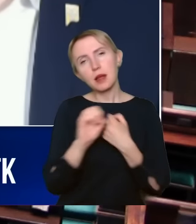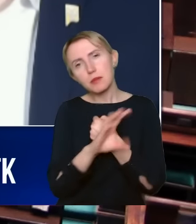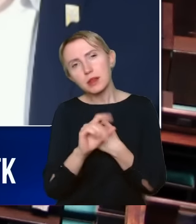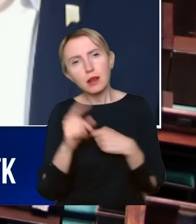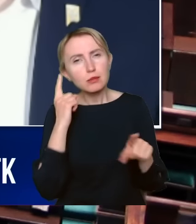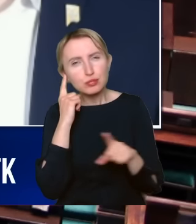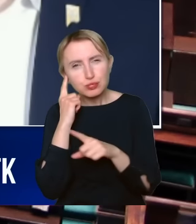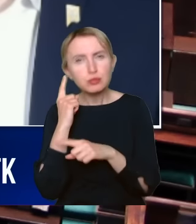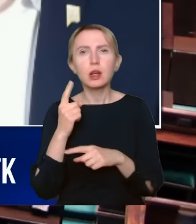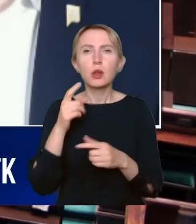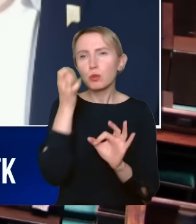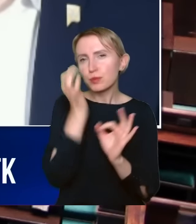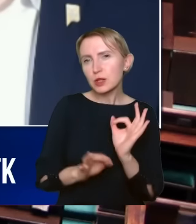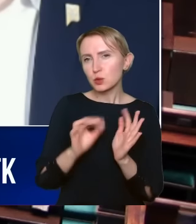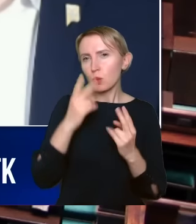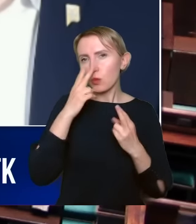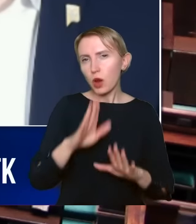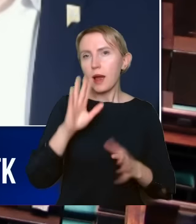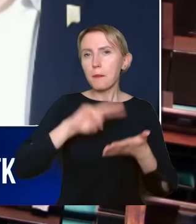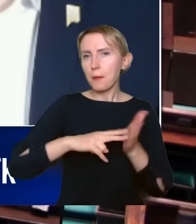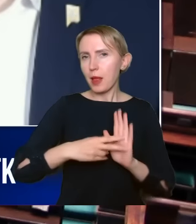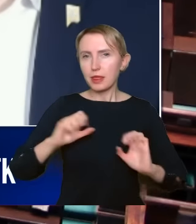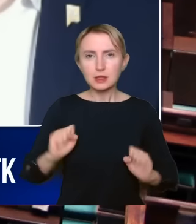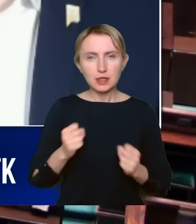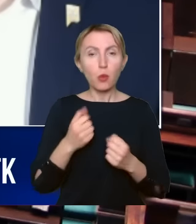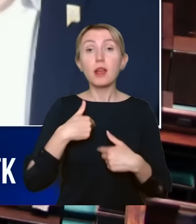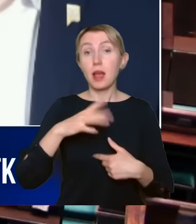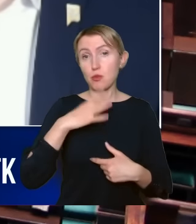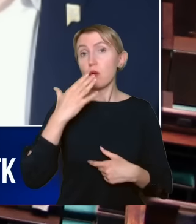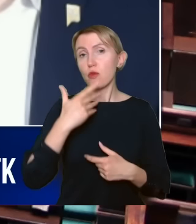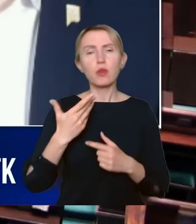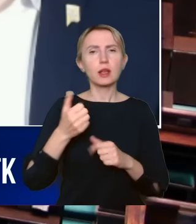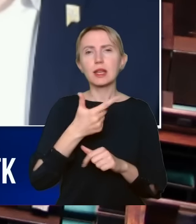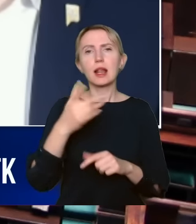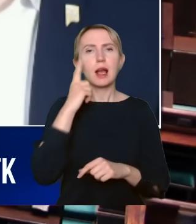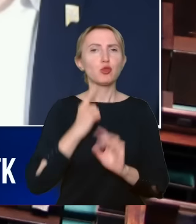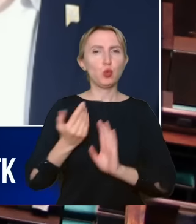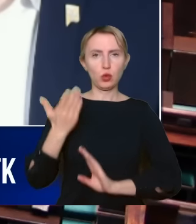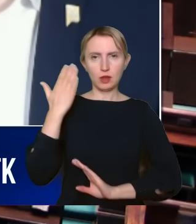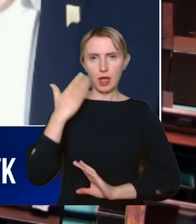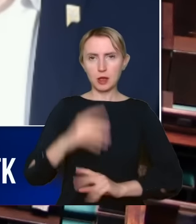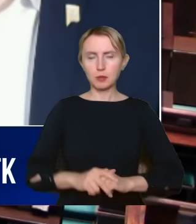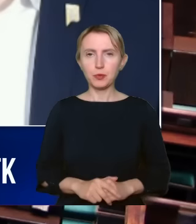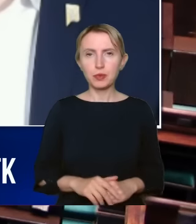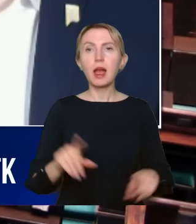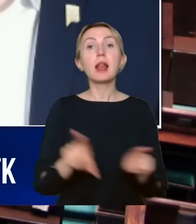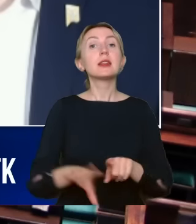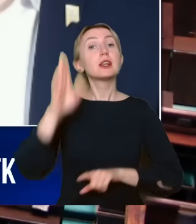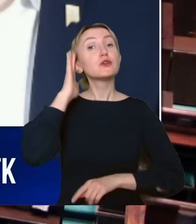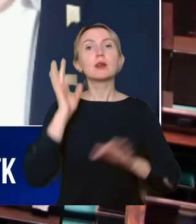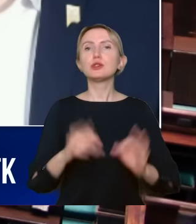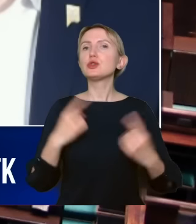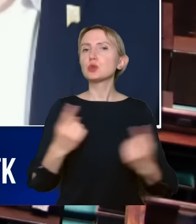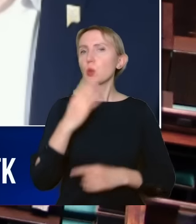dość precyzyjnie określające plan działania. Ja o tym mówiłam dosłownie parę minut temu, no ale też wiemy, jaką dziś mamy sytuację.